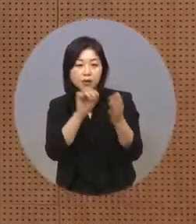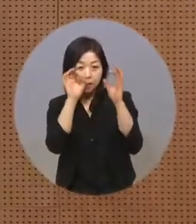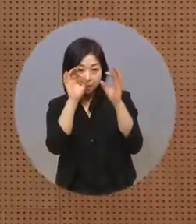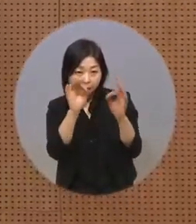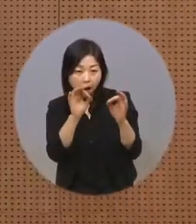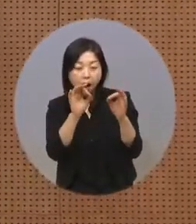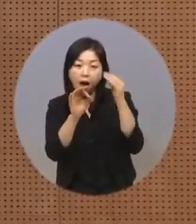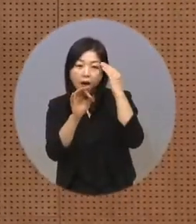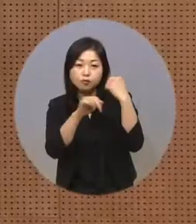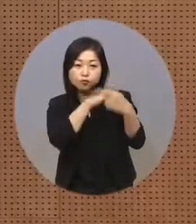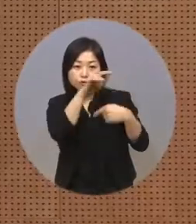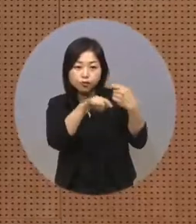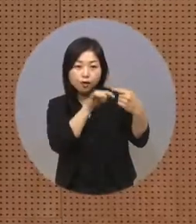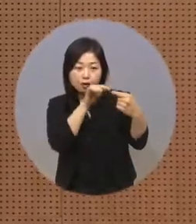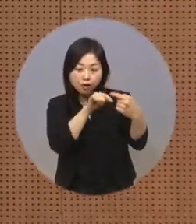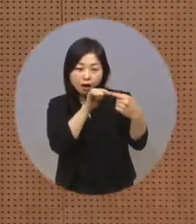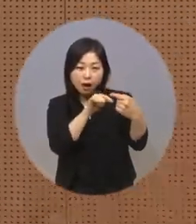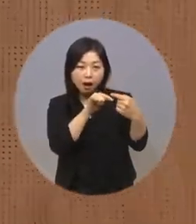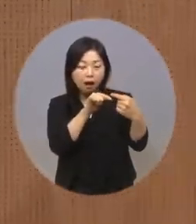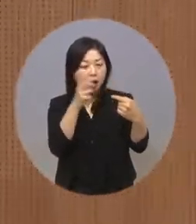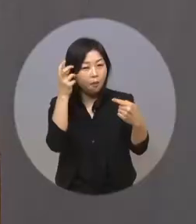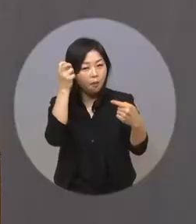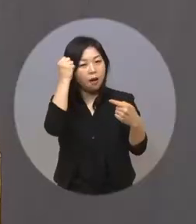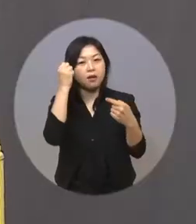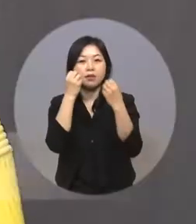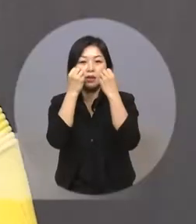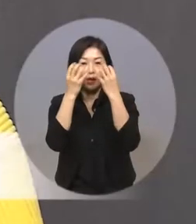한국 수어가 새로운 전환점이 됐습니다.